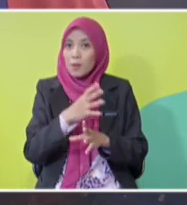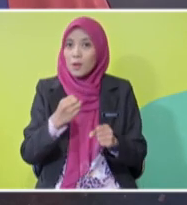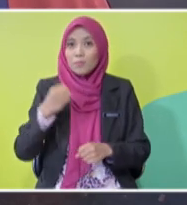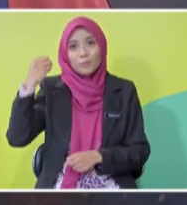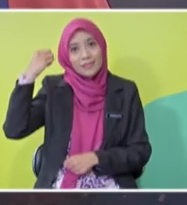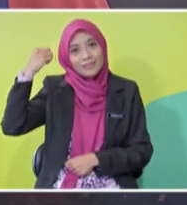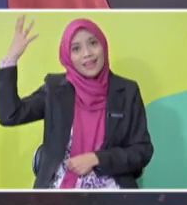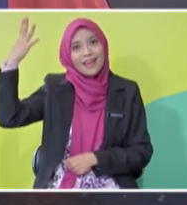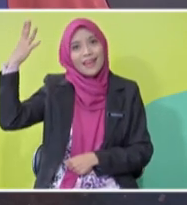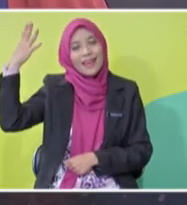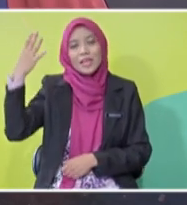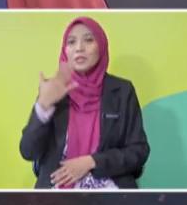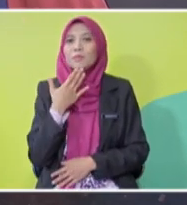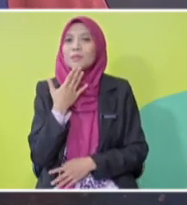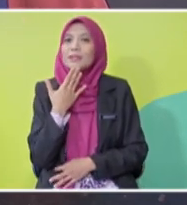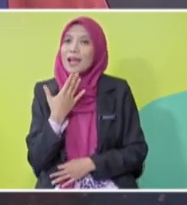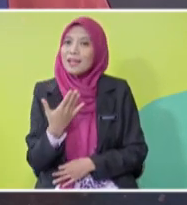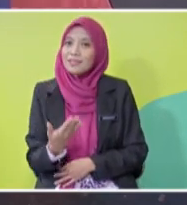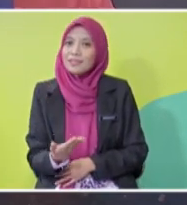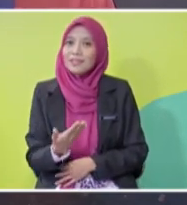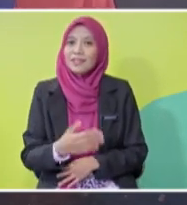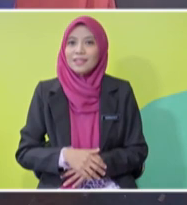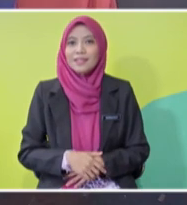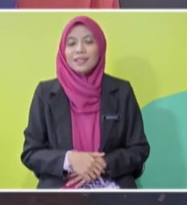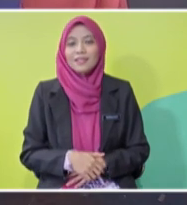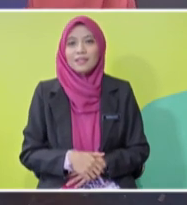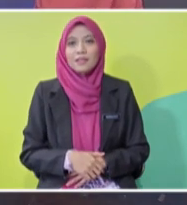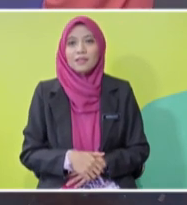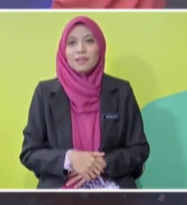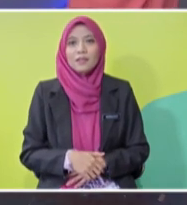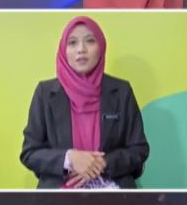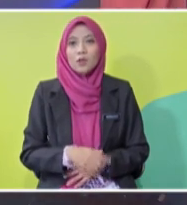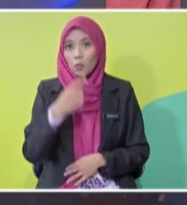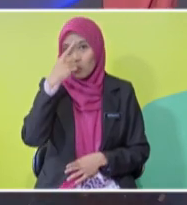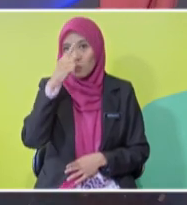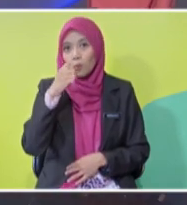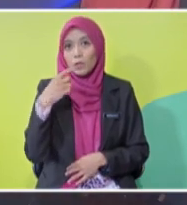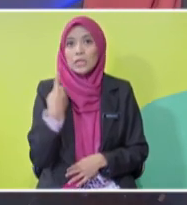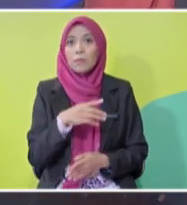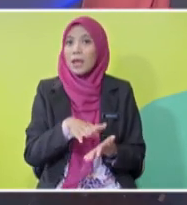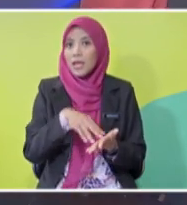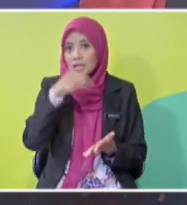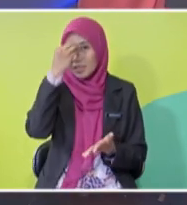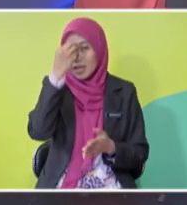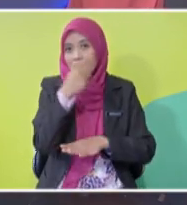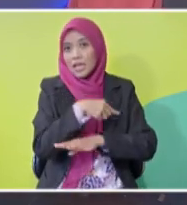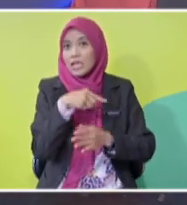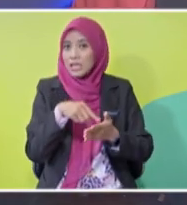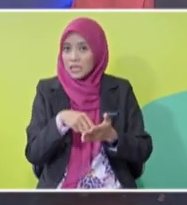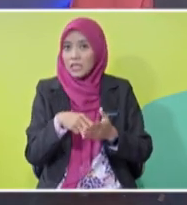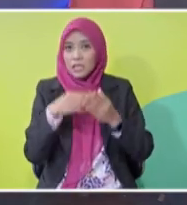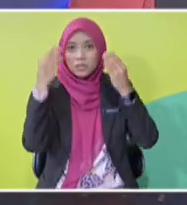kasih banyak-banyak Oke ibu sepanjang 30 menit kita bicara mungkin aku boleh berikan sedikit